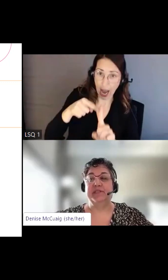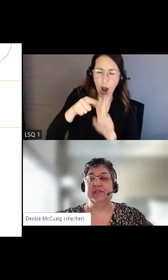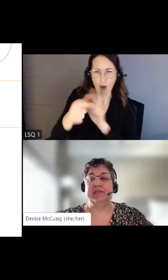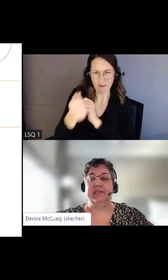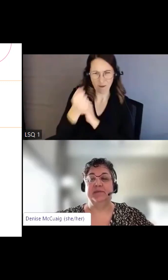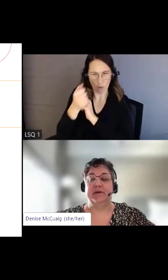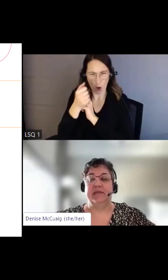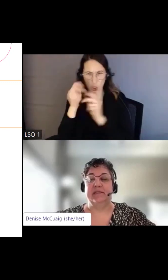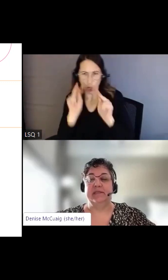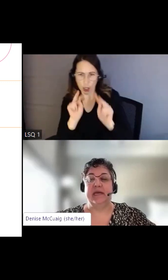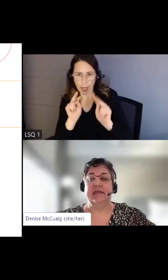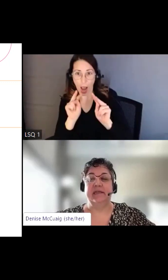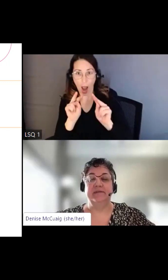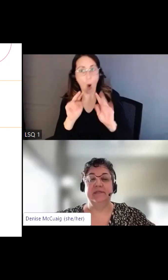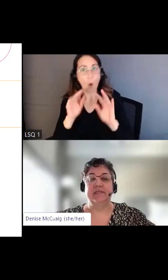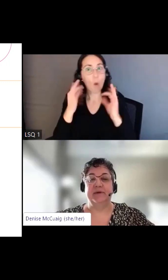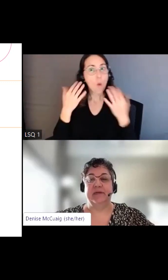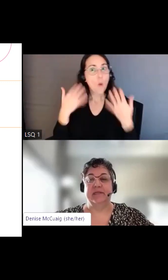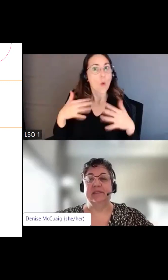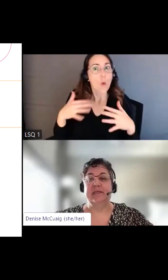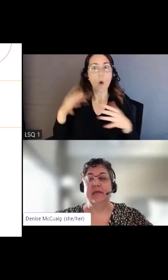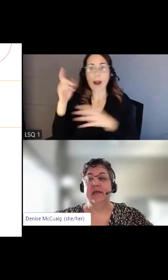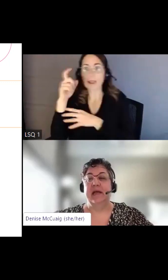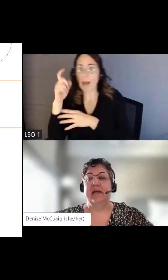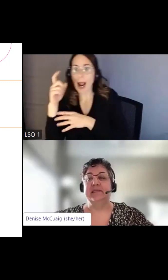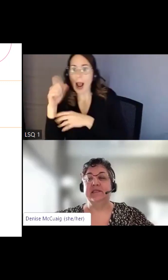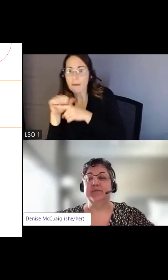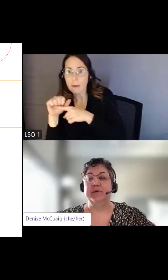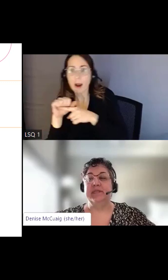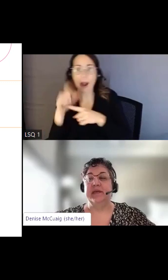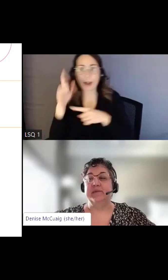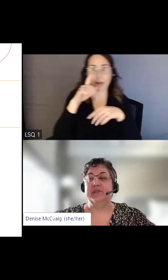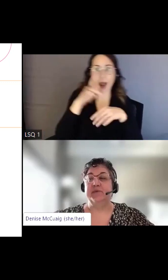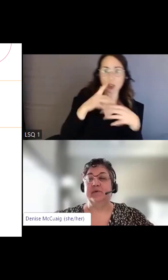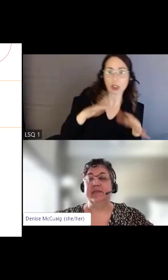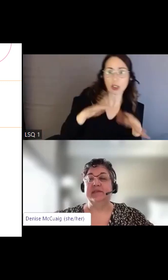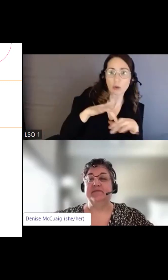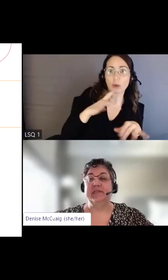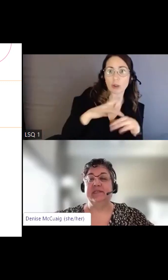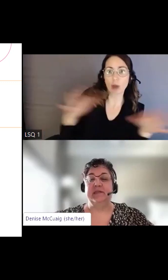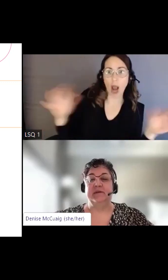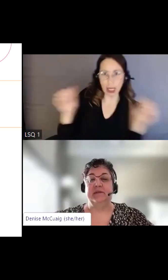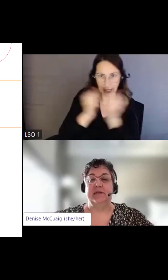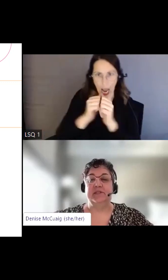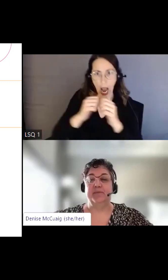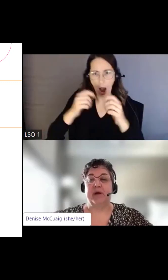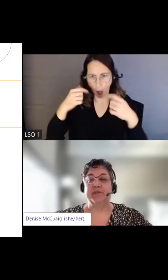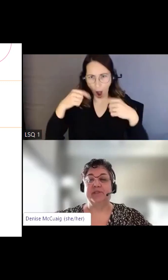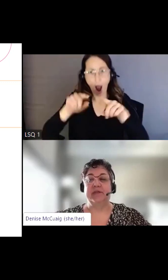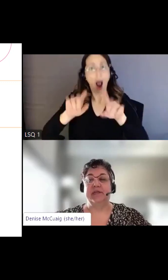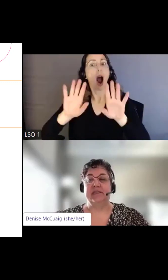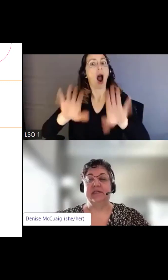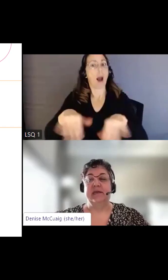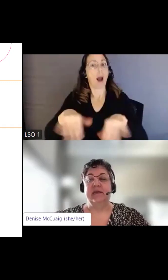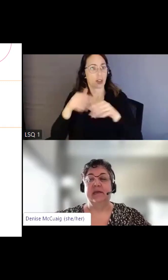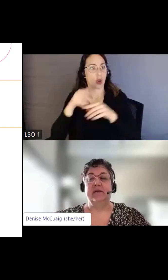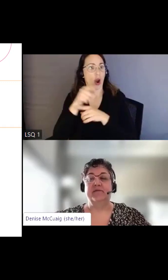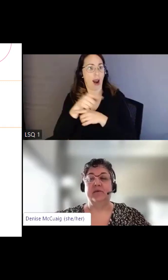vécue. Donc, cela a exposé Bev à des opportunités de leadership en plus des